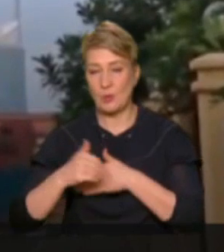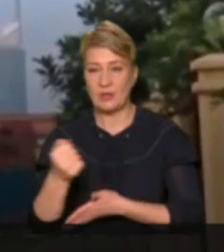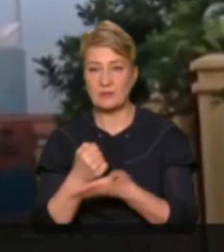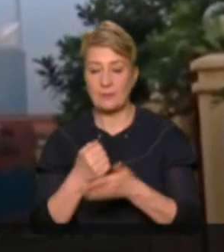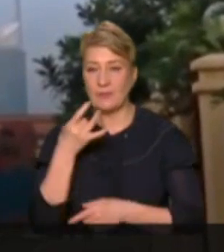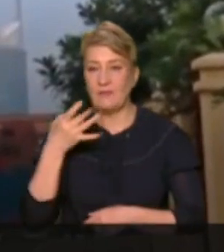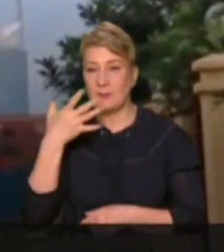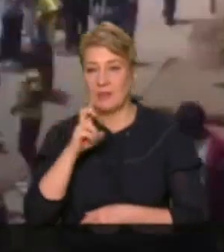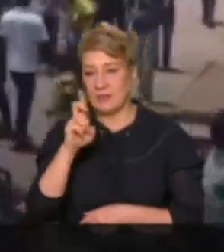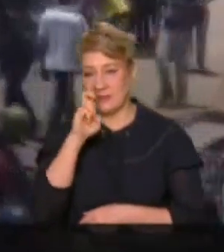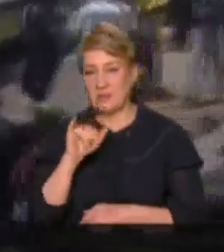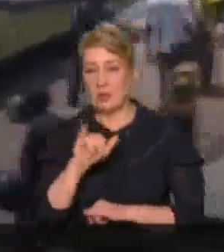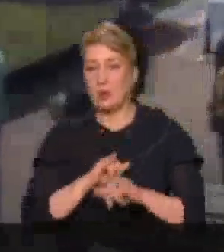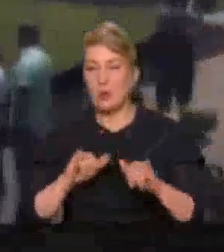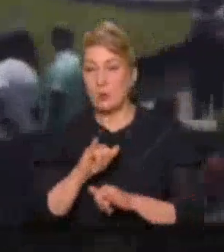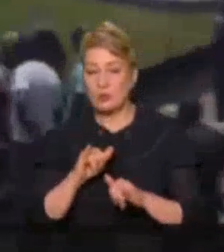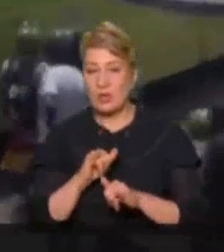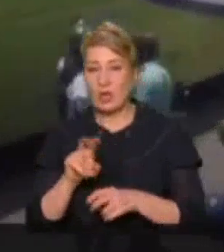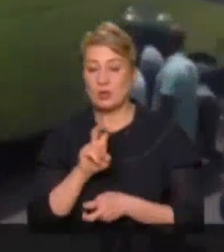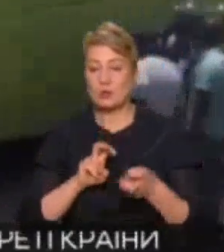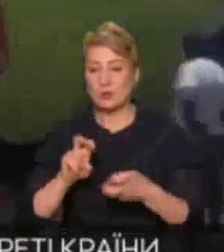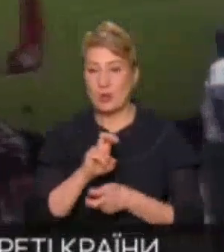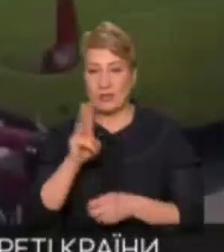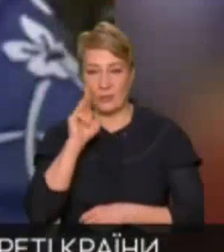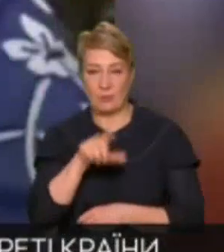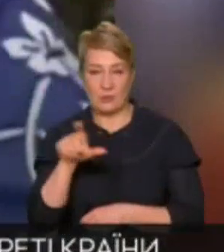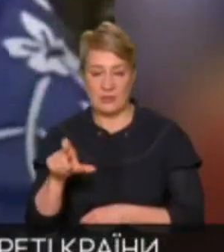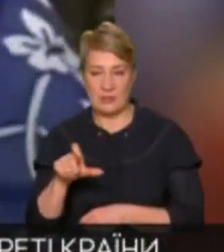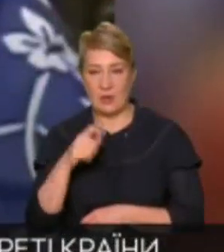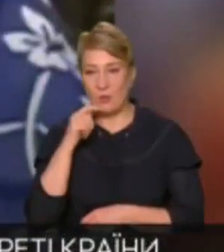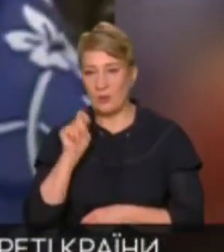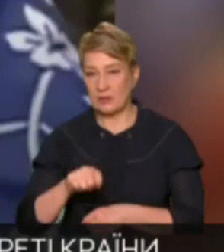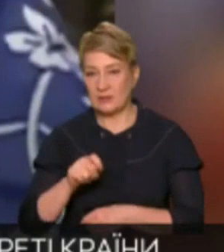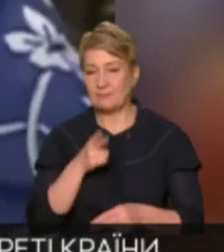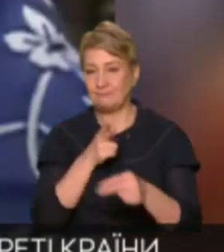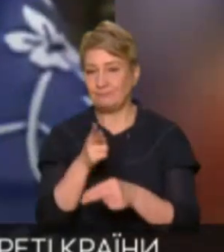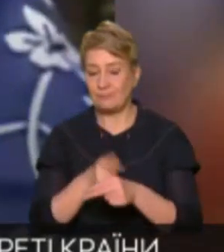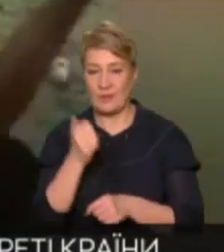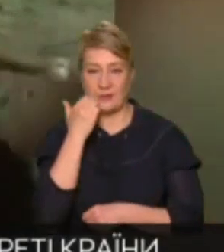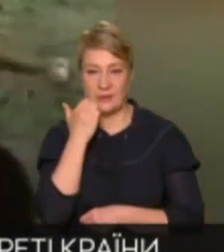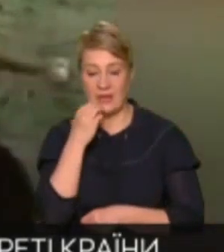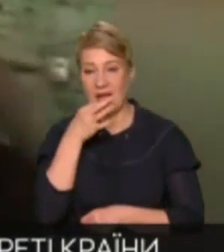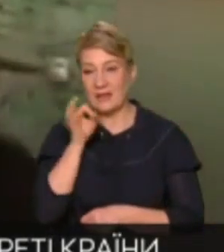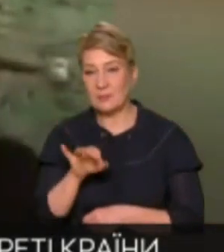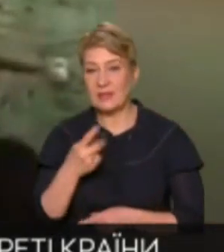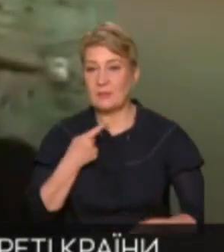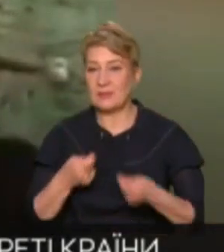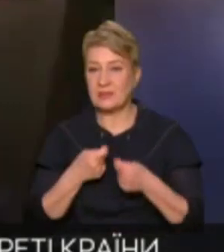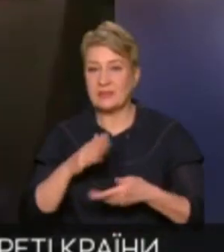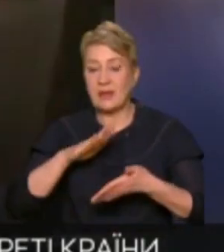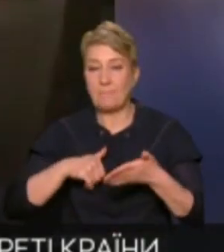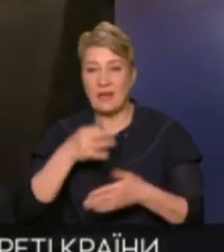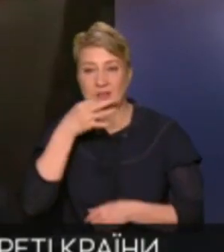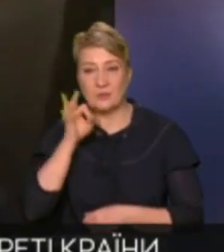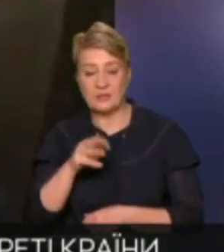африканських державах, куди шукають послів, імідж України активно псує Кремль. Тому експерти остерігаються, що люди без досвіду